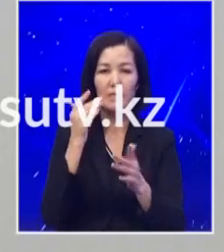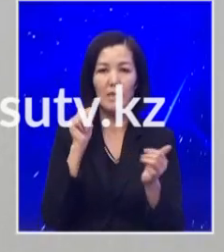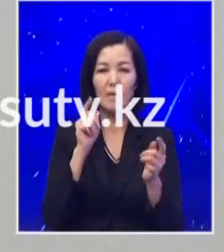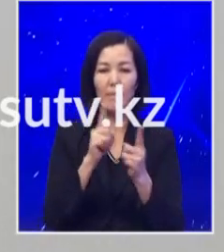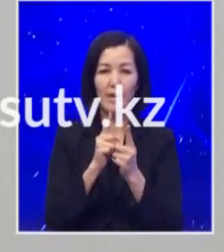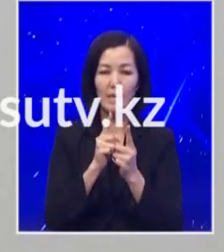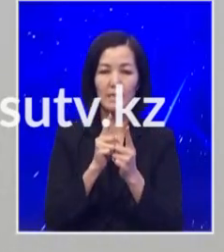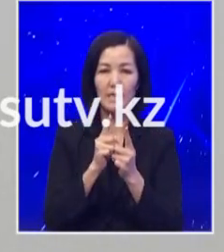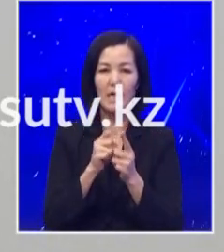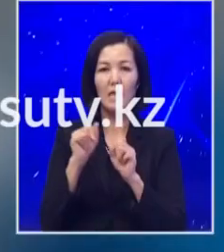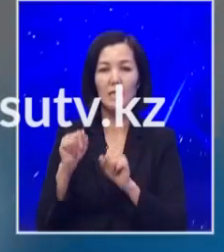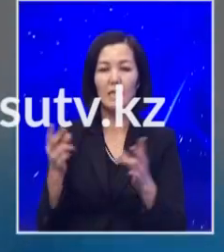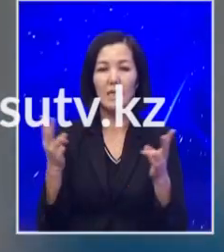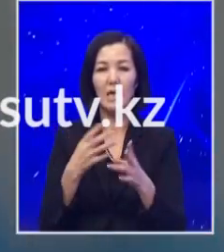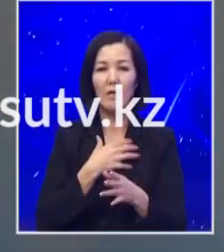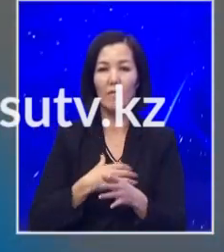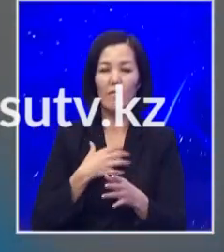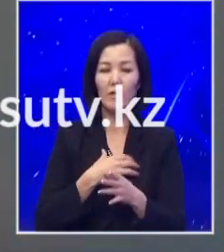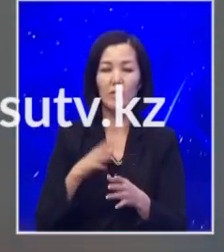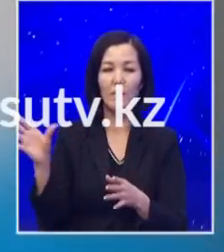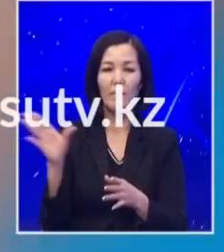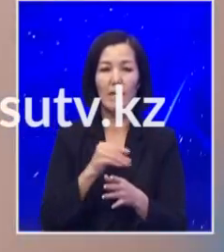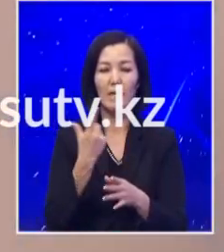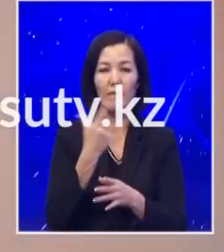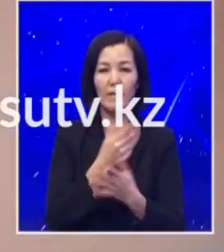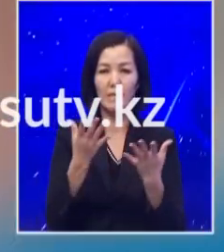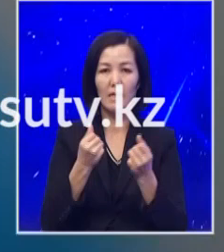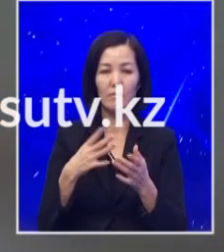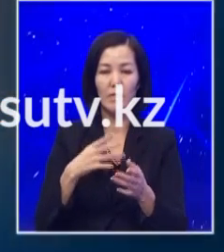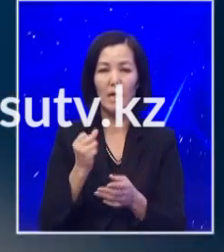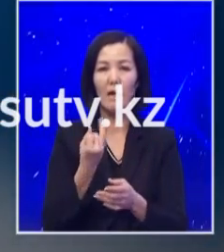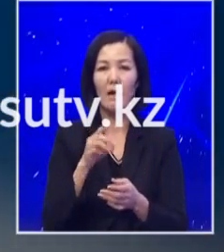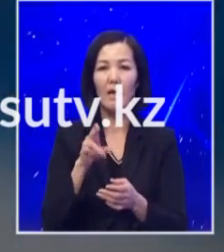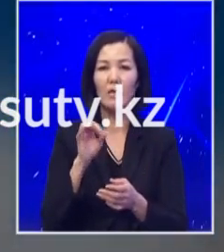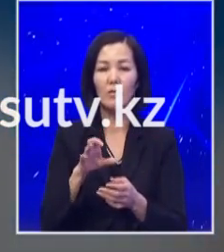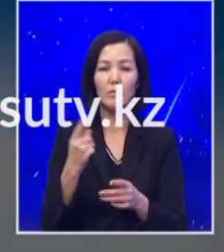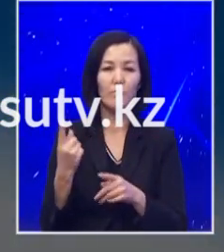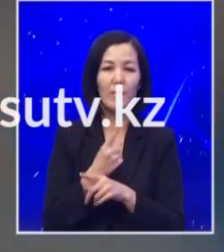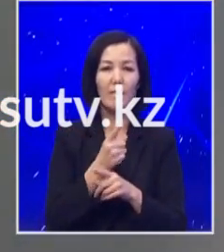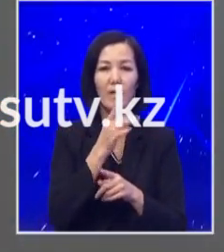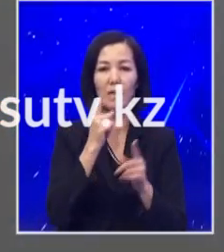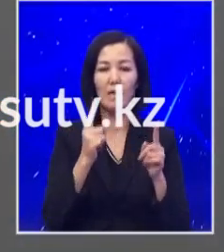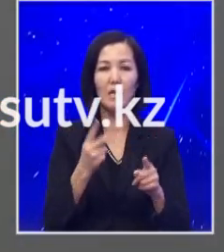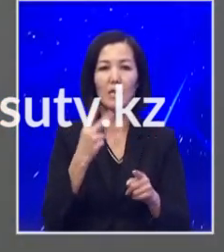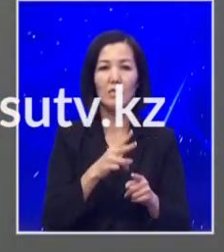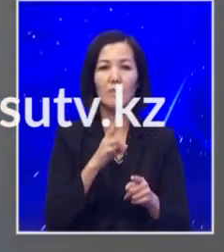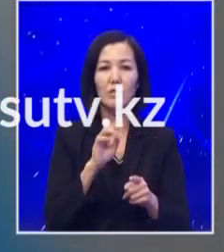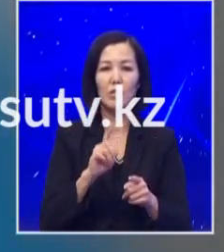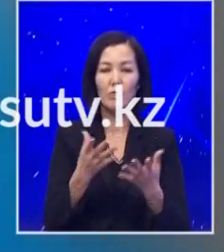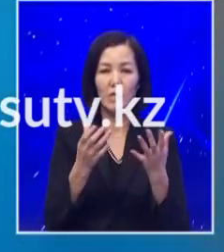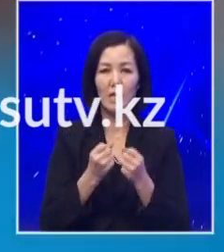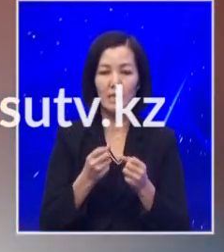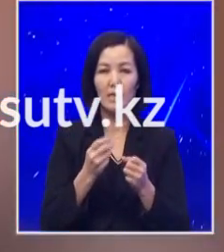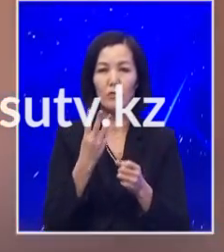қажет. Ескелді ауданындағы тәртіп сақшылары тегіз вакцина алып жатыр. Бірі Айдос Есімбеков, ол алғашқы екпесін 20 наурызда алыпты.